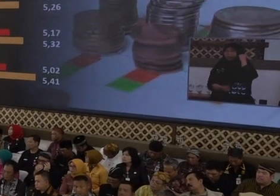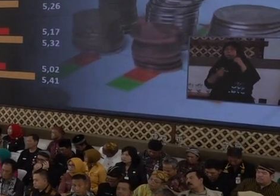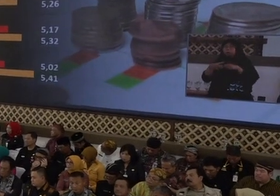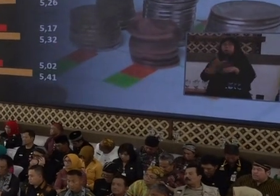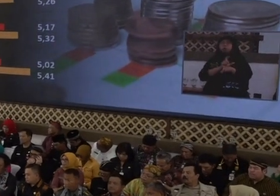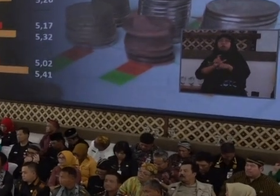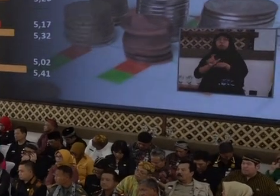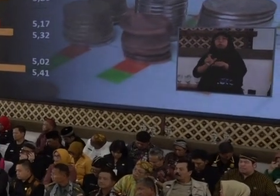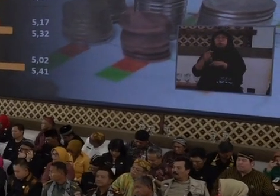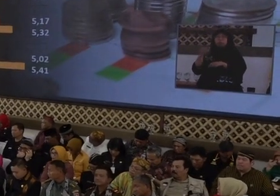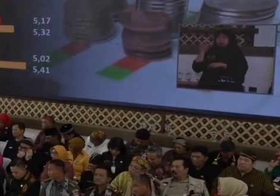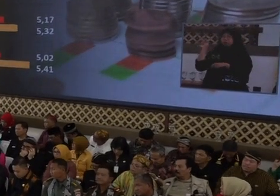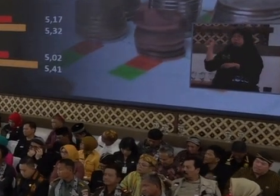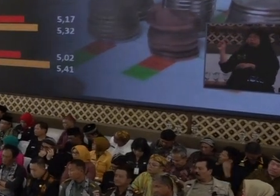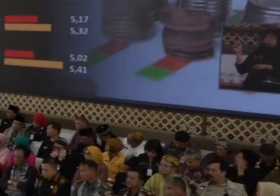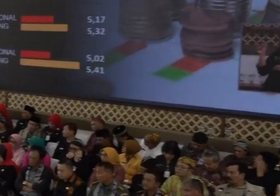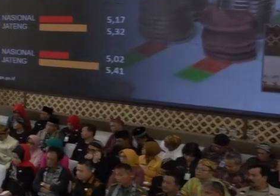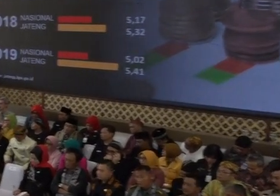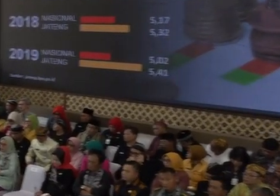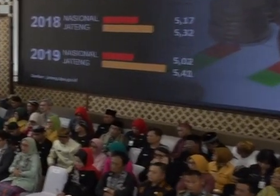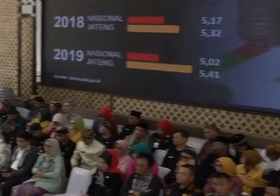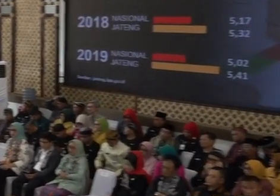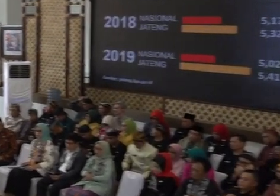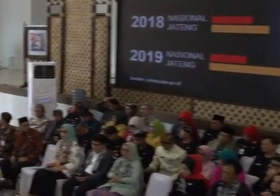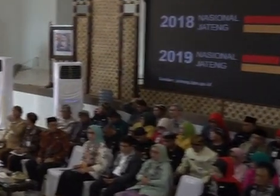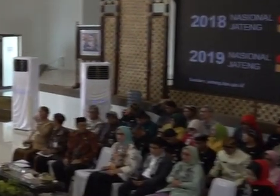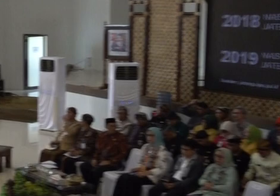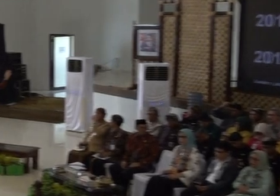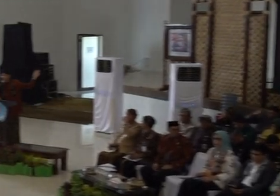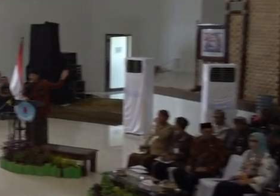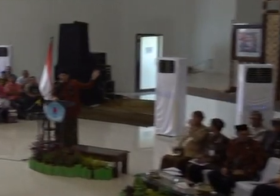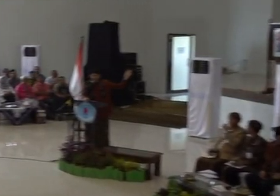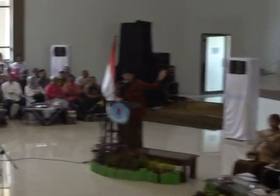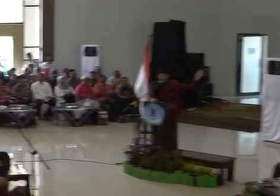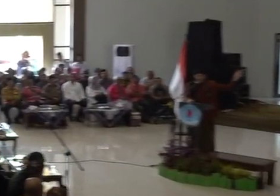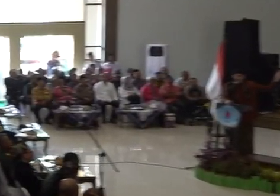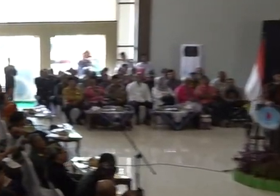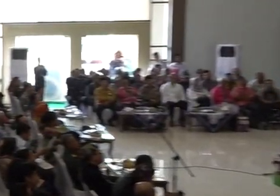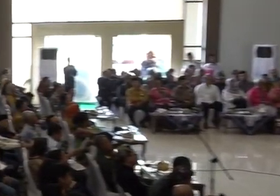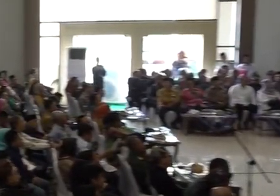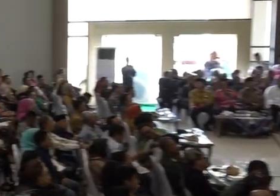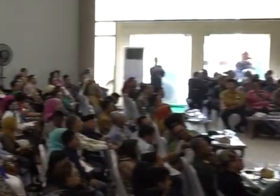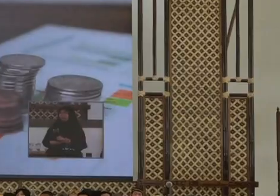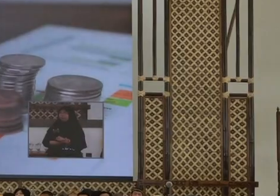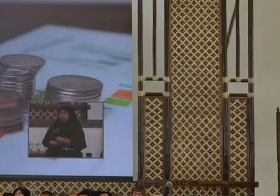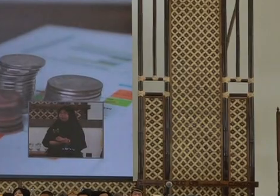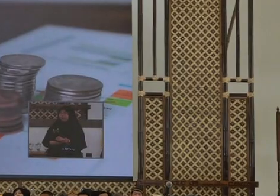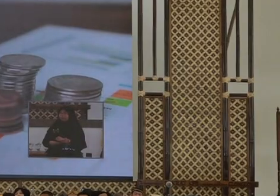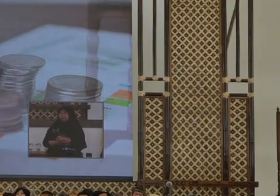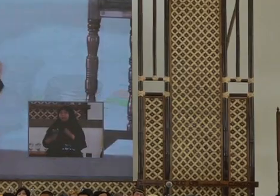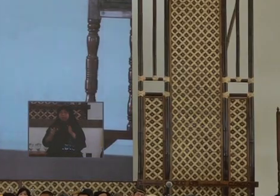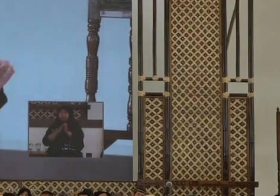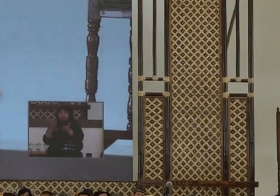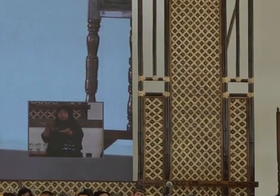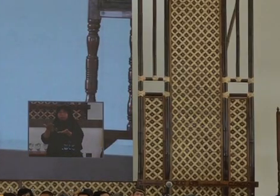sdc Smash kemiskinannya Apakah cukup Apakah cukup Hai dengan memberikan